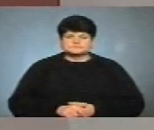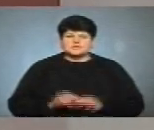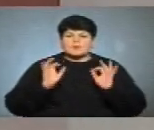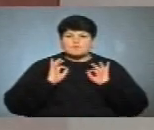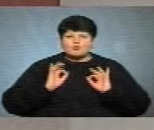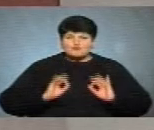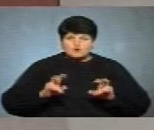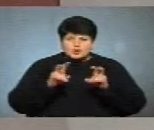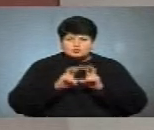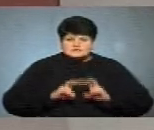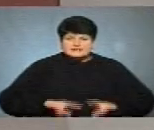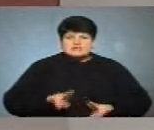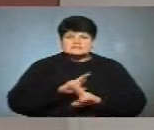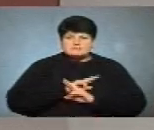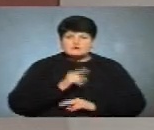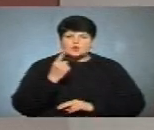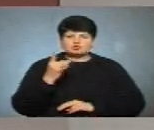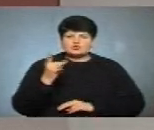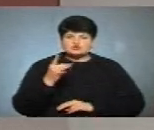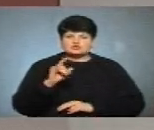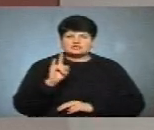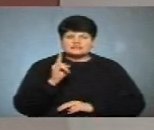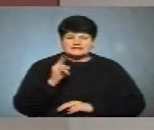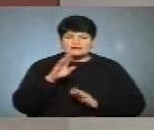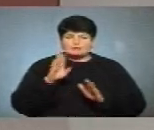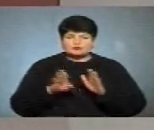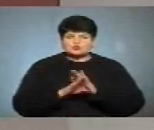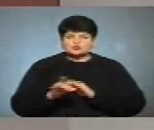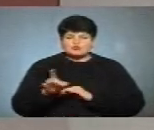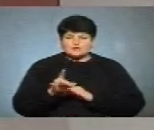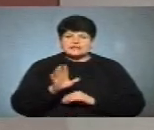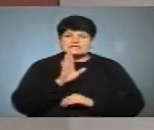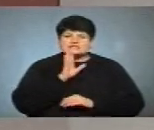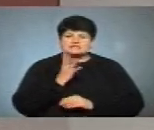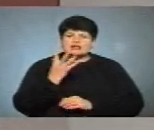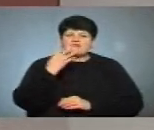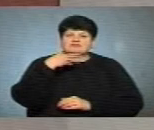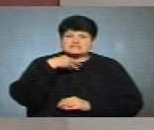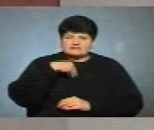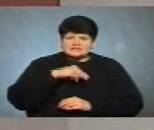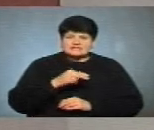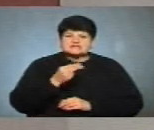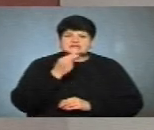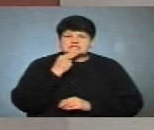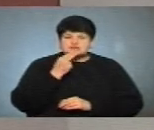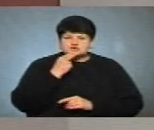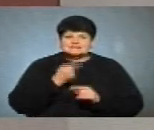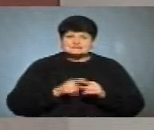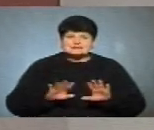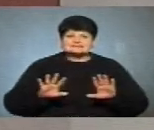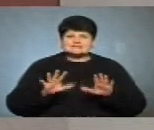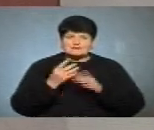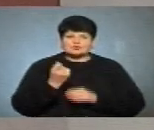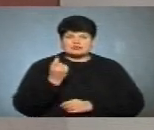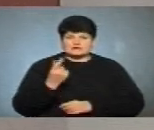Прокуратура розслідує смерть однорічної дитини в Підволочиському районі. Дівчинка вдавилася їжею. Це сталося 11